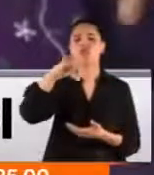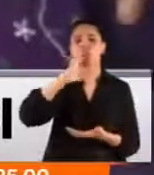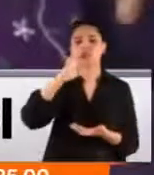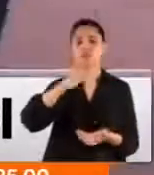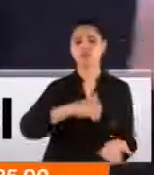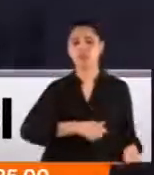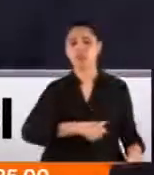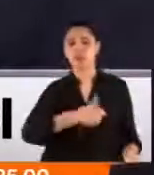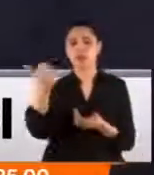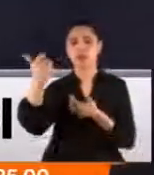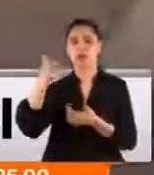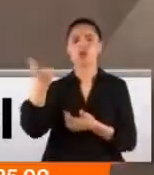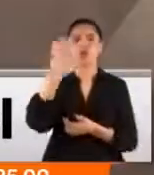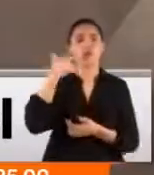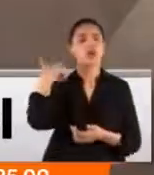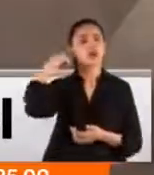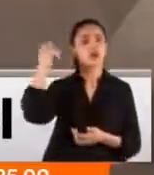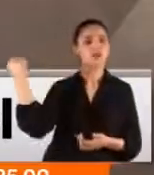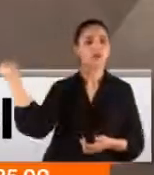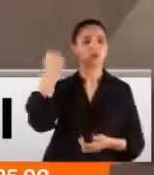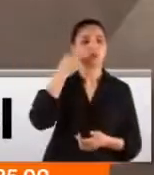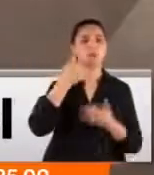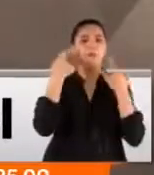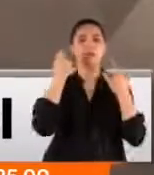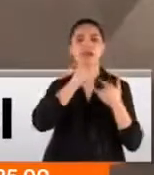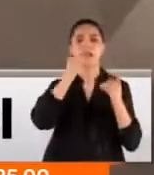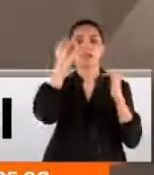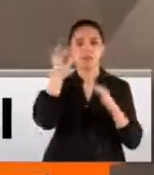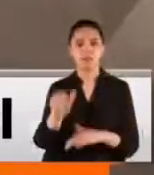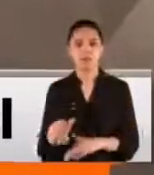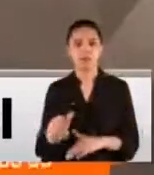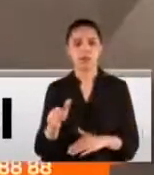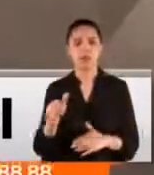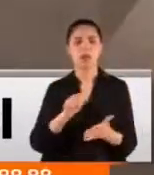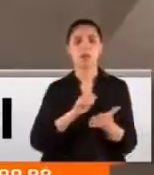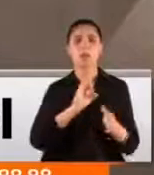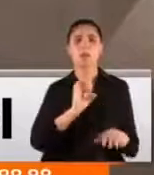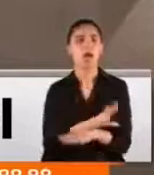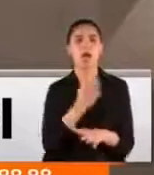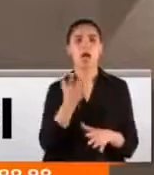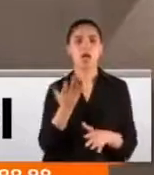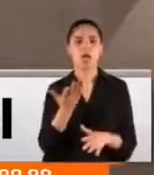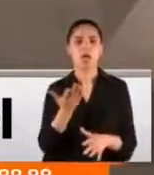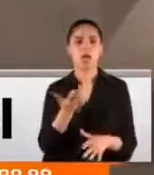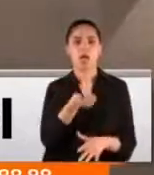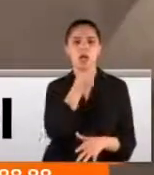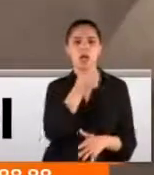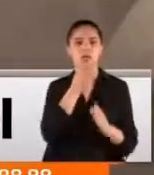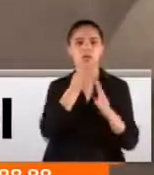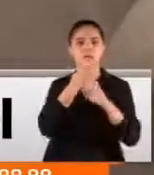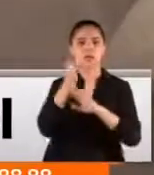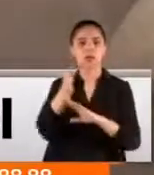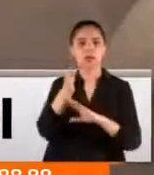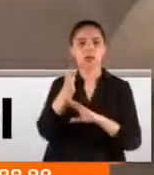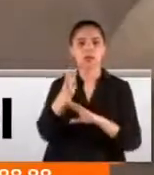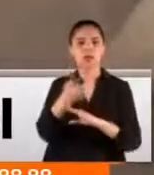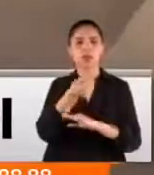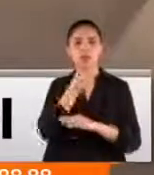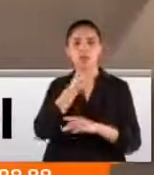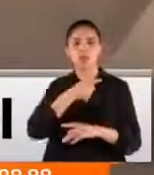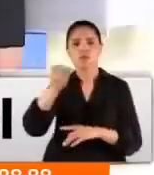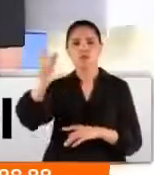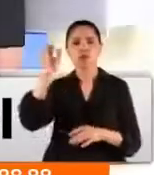Dışarı çıktı, dipçikle kafama vurdu. Maskeli bir adam girdi. Hani her şey çok ani oldu. Hani adamın içeri girmesiyle... Babamın